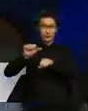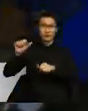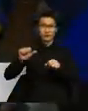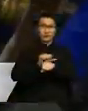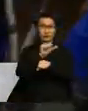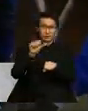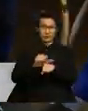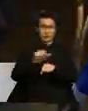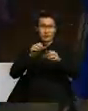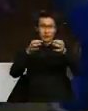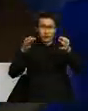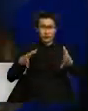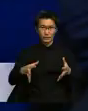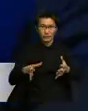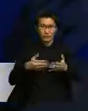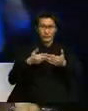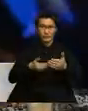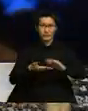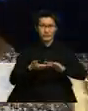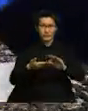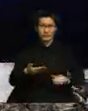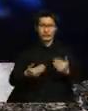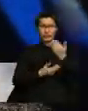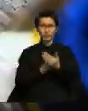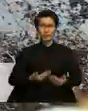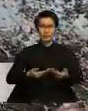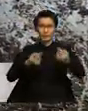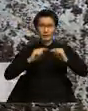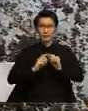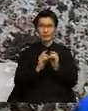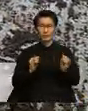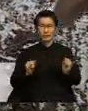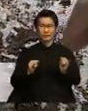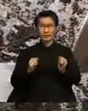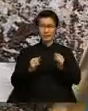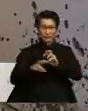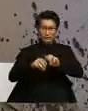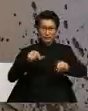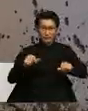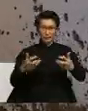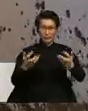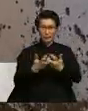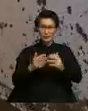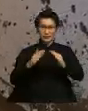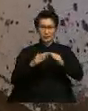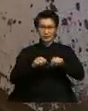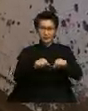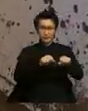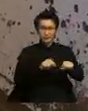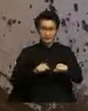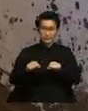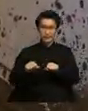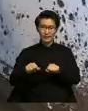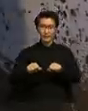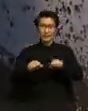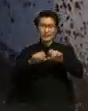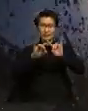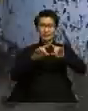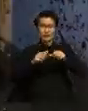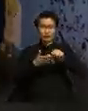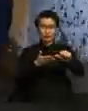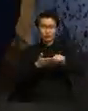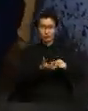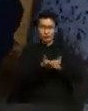5시간 동안 지역별로 진행됐습니다. 봉사활동 참가자들은 진흙범벅이 된 집안 내부를 정리하고 가전제품 등을